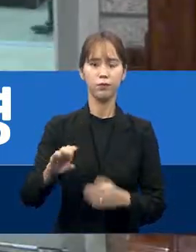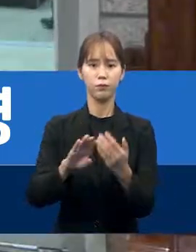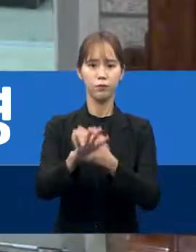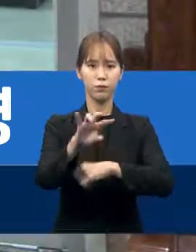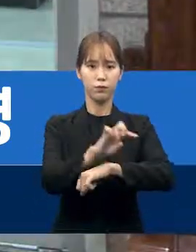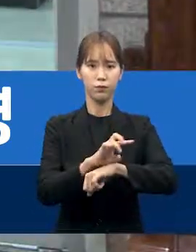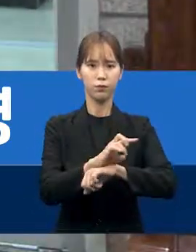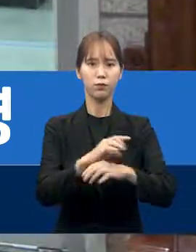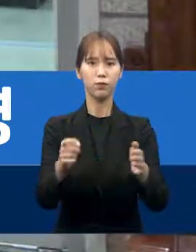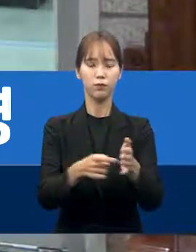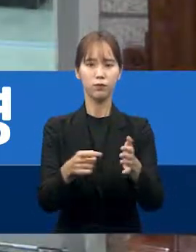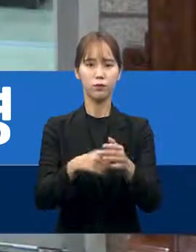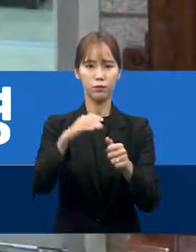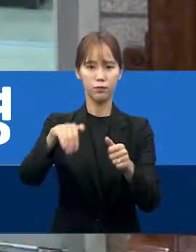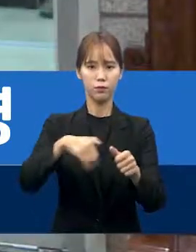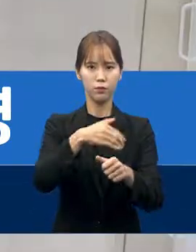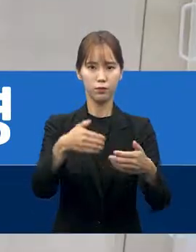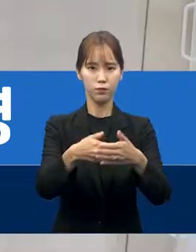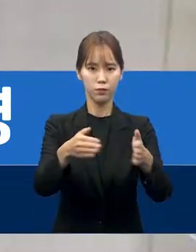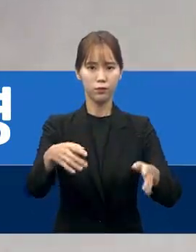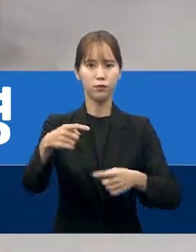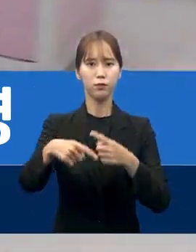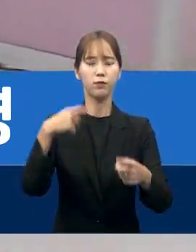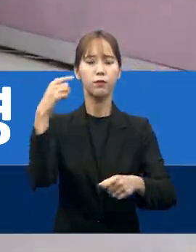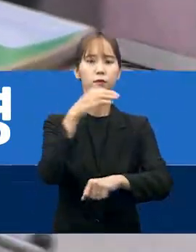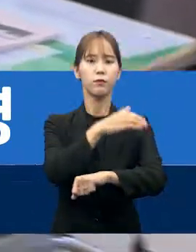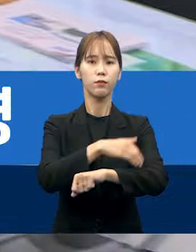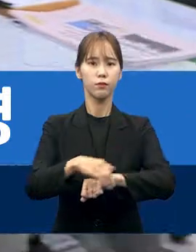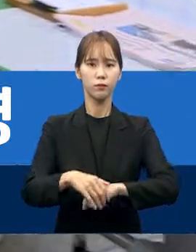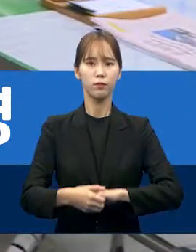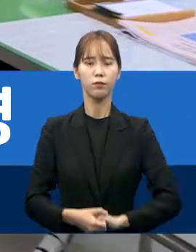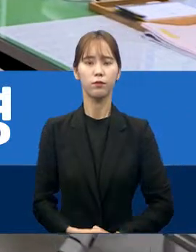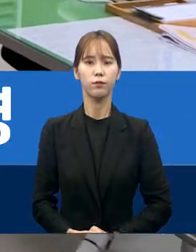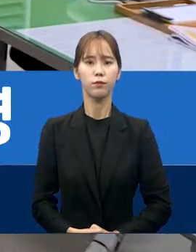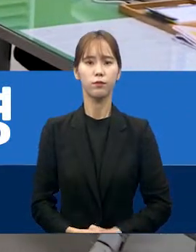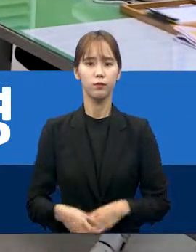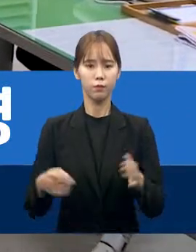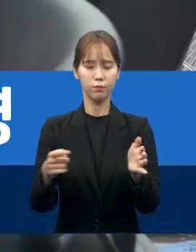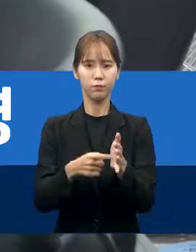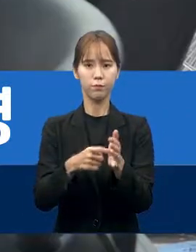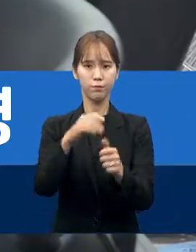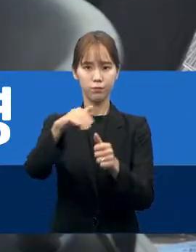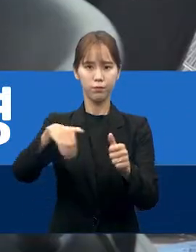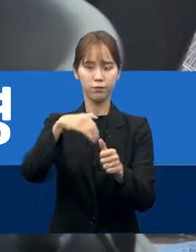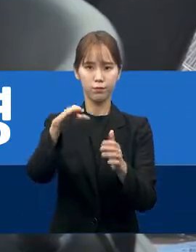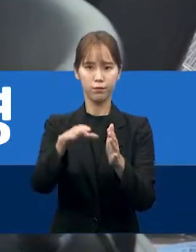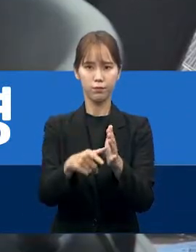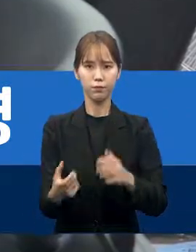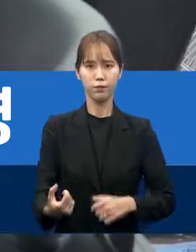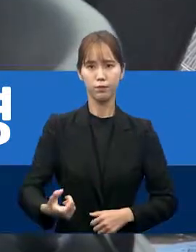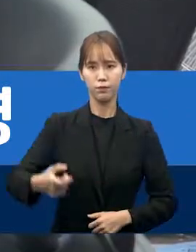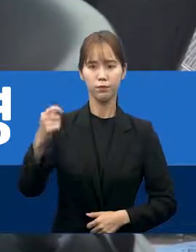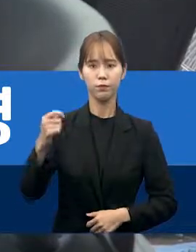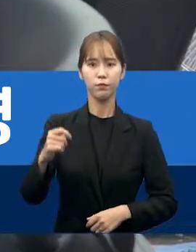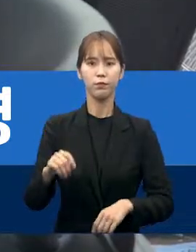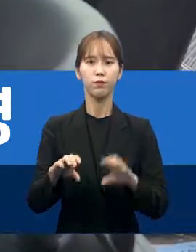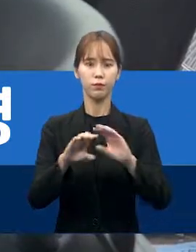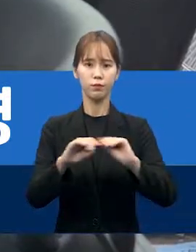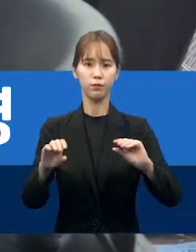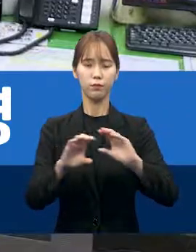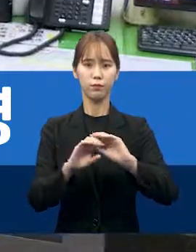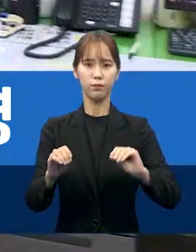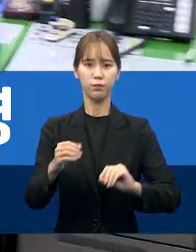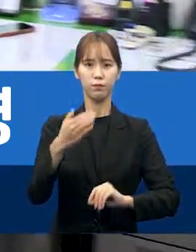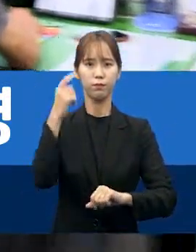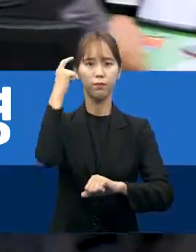24시간 종합상황실을 운영하고 비상근무체계와 상황보고체계를 확립해 비상상황에 따른 신속한 대처와